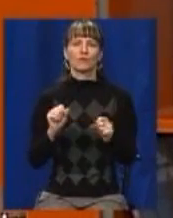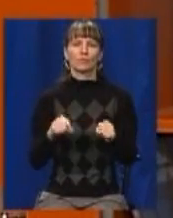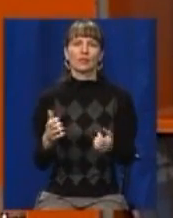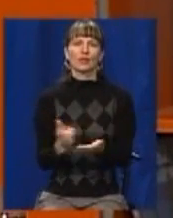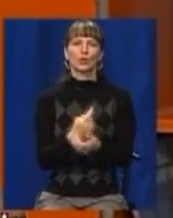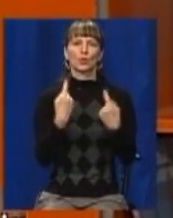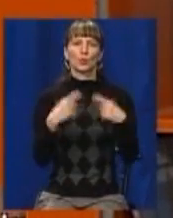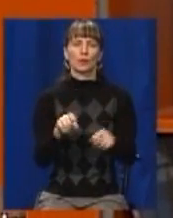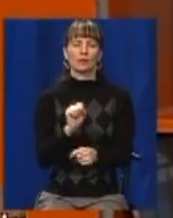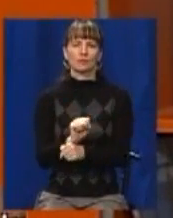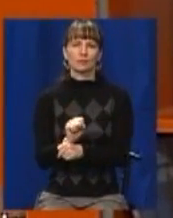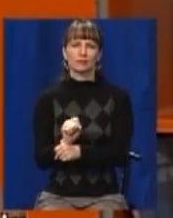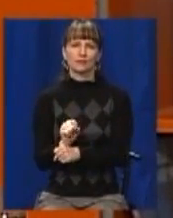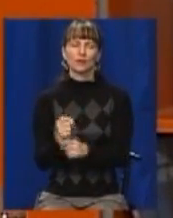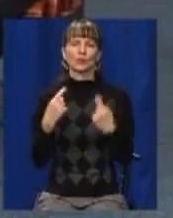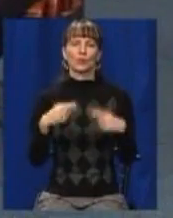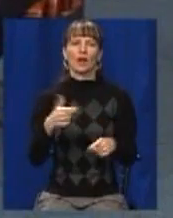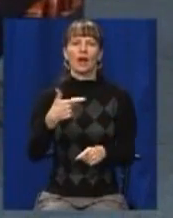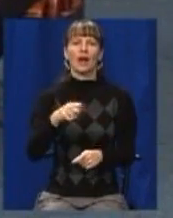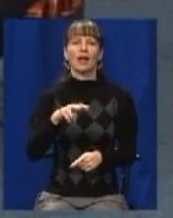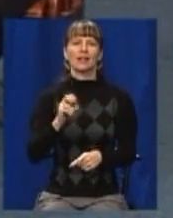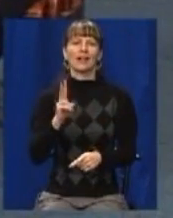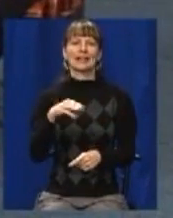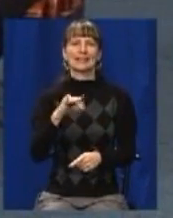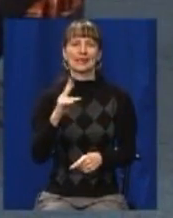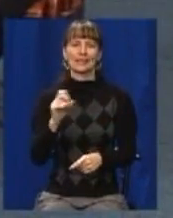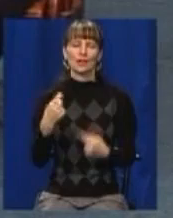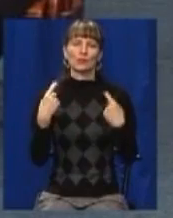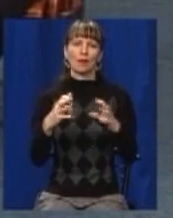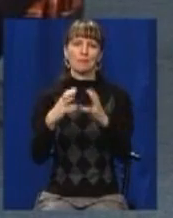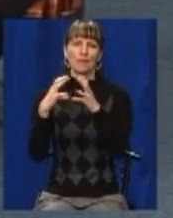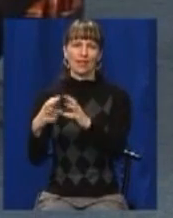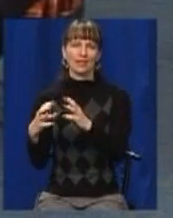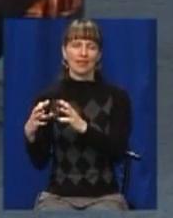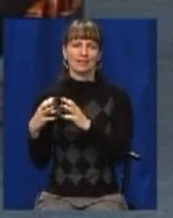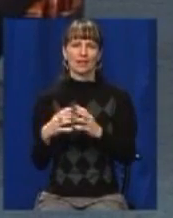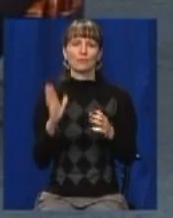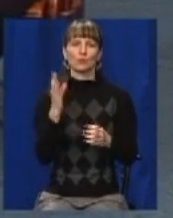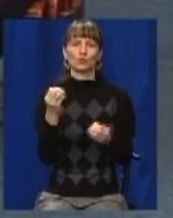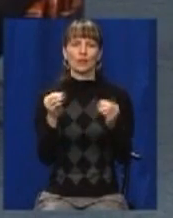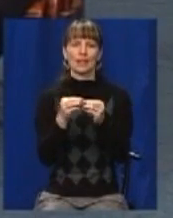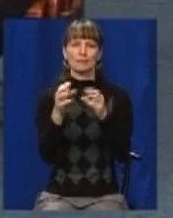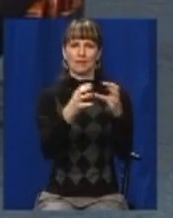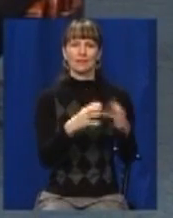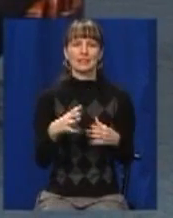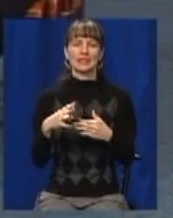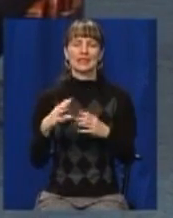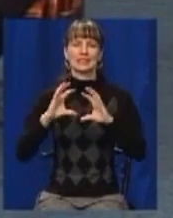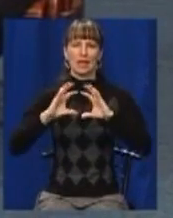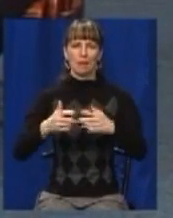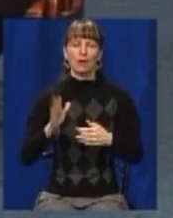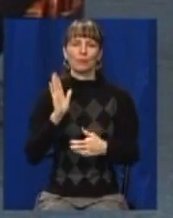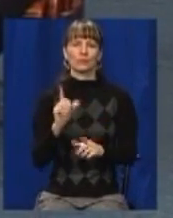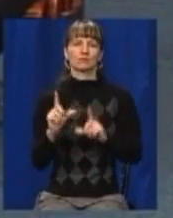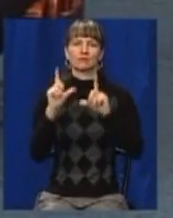парковки, і все буде по-іншому. Інша галактика, давай вже, чому тут одразу? Да, інша планета, буде в нас ще 10 планет Земля, будемо жити і там, і будемо